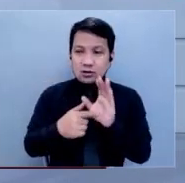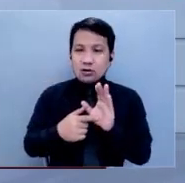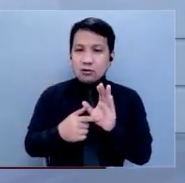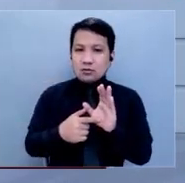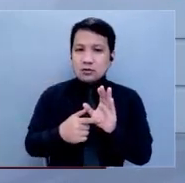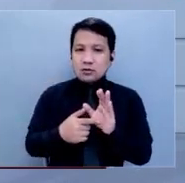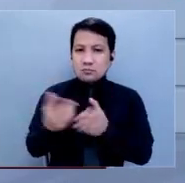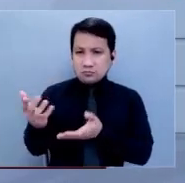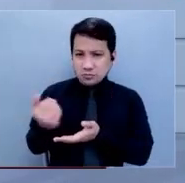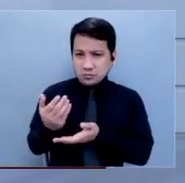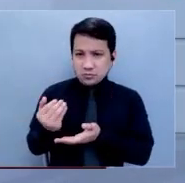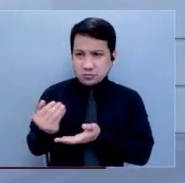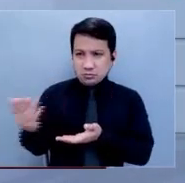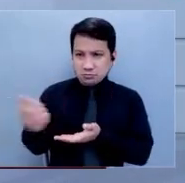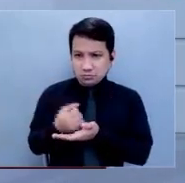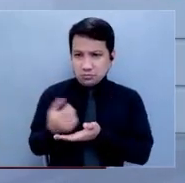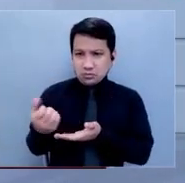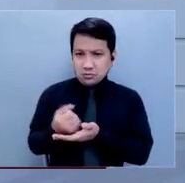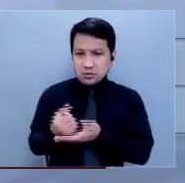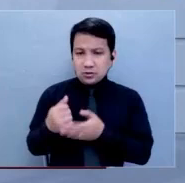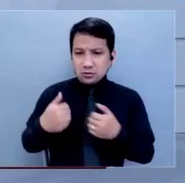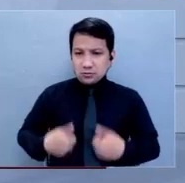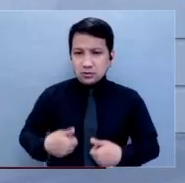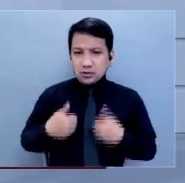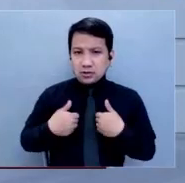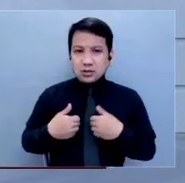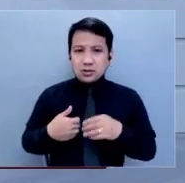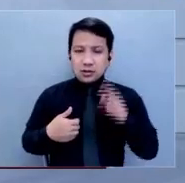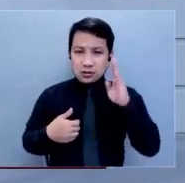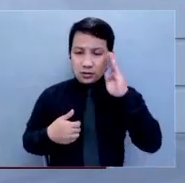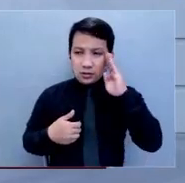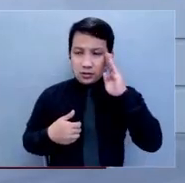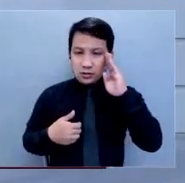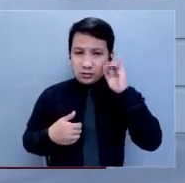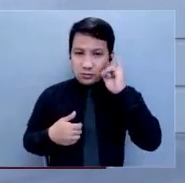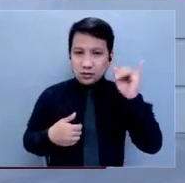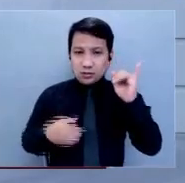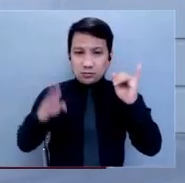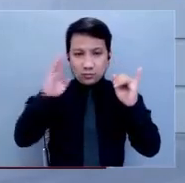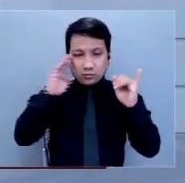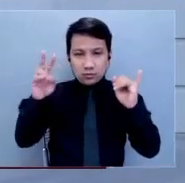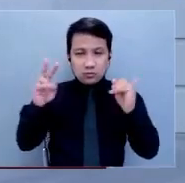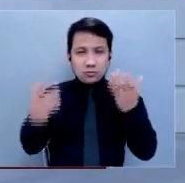paniningil sa mga address ni Imelda at Bongbong Marcos mula 1991 hanggang